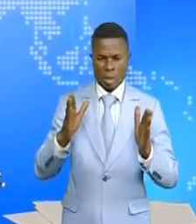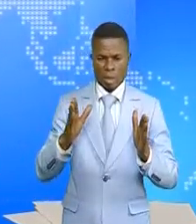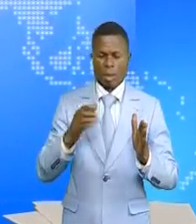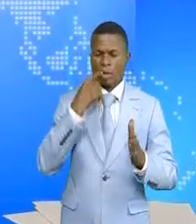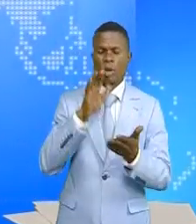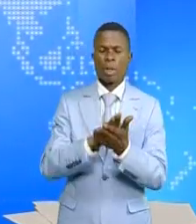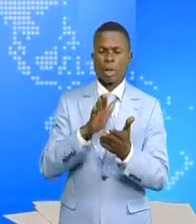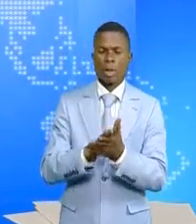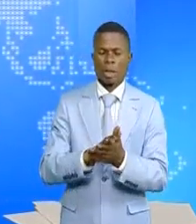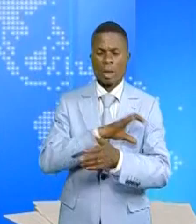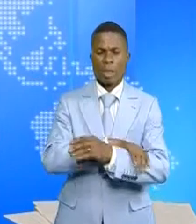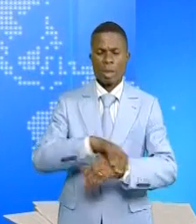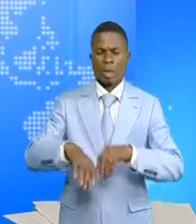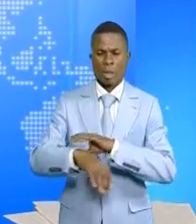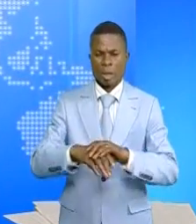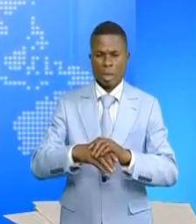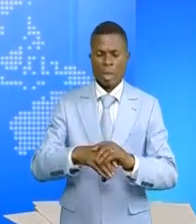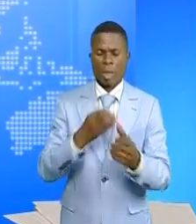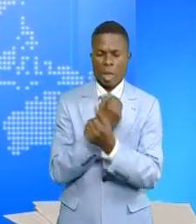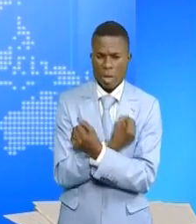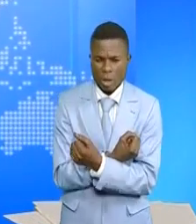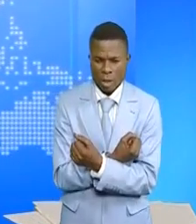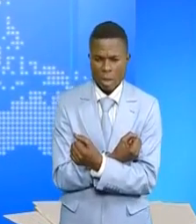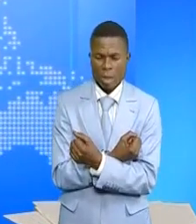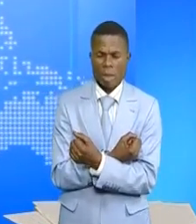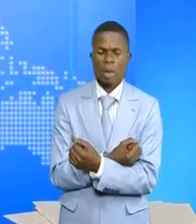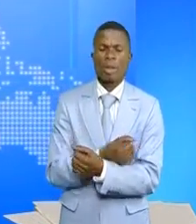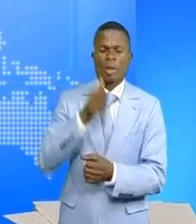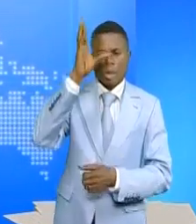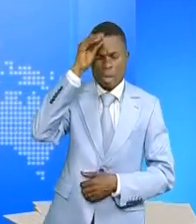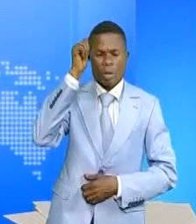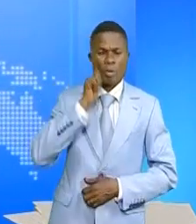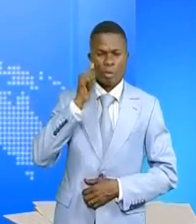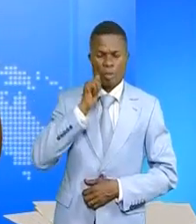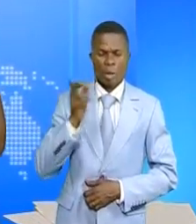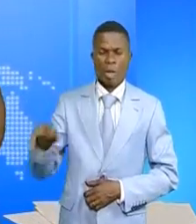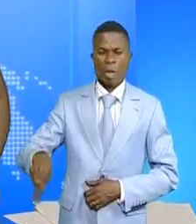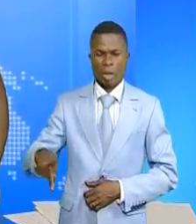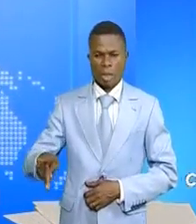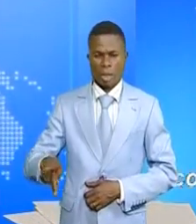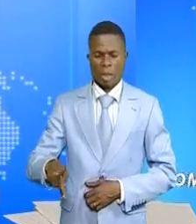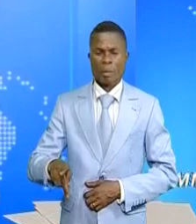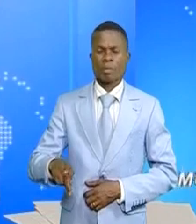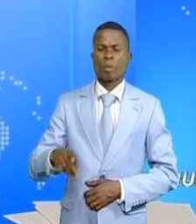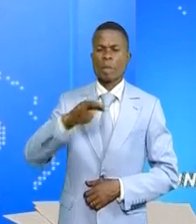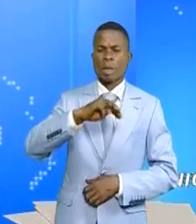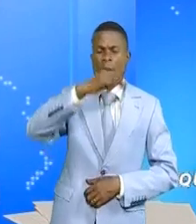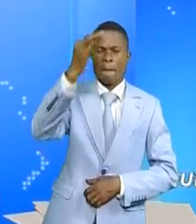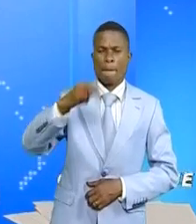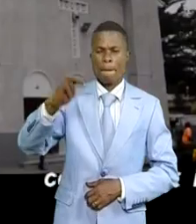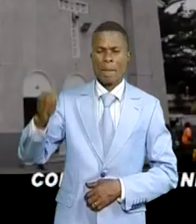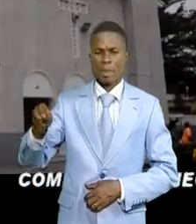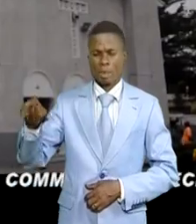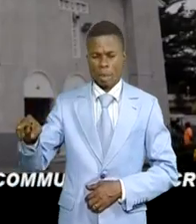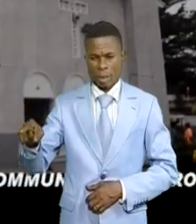pour consolider la fraternité des dignes filles et fils de la province du Maniema, Mamie Françaïna.